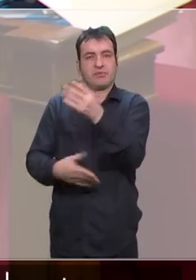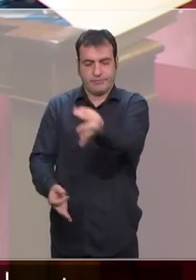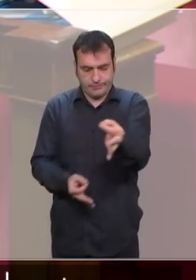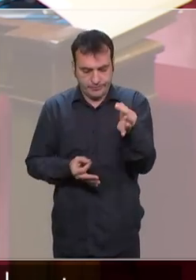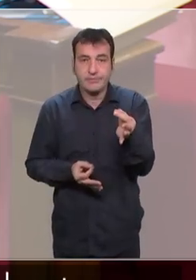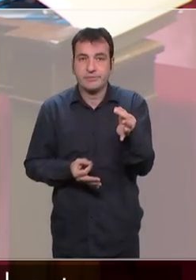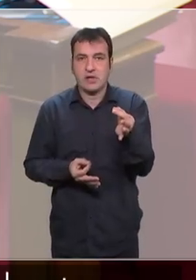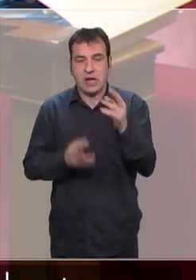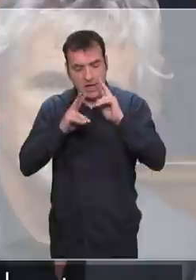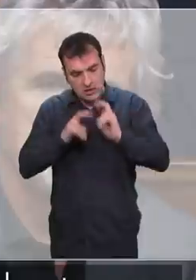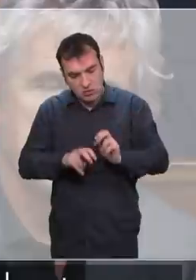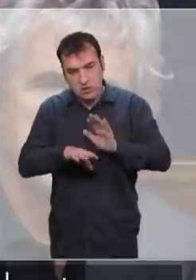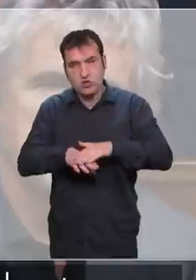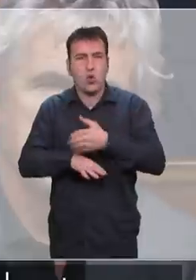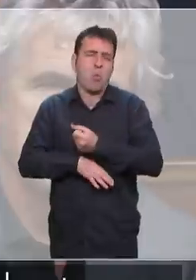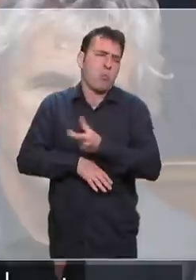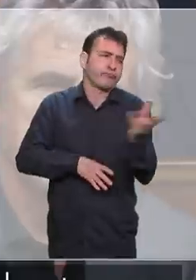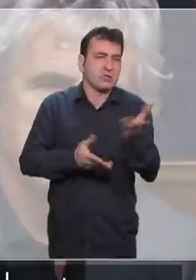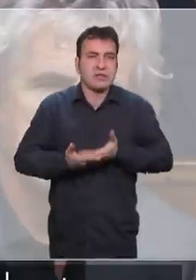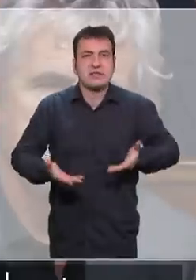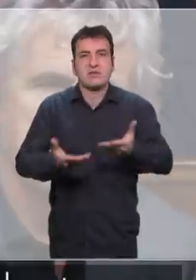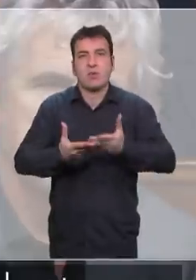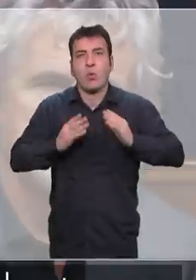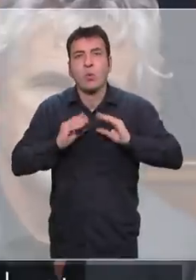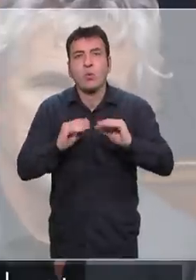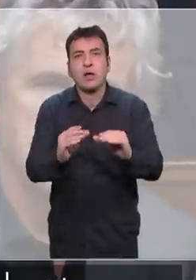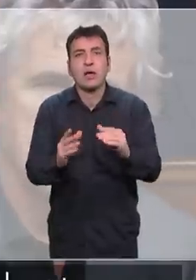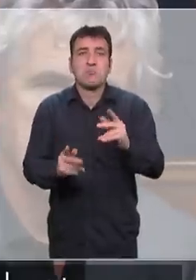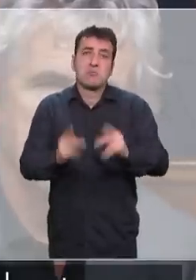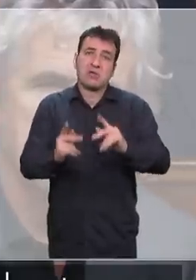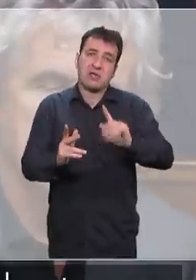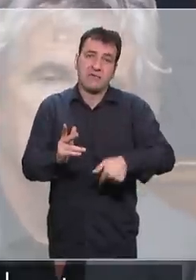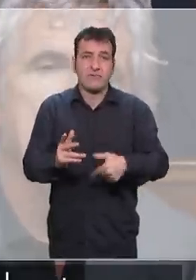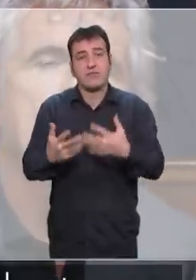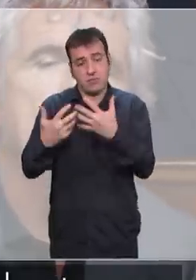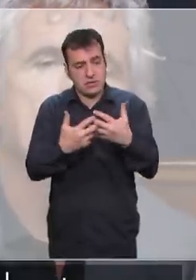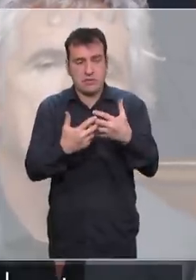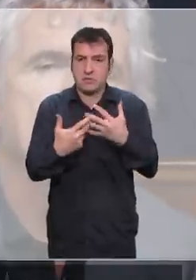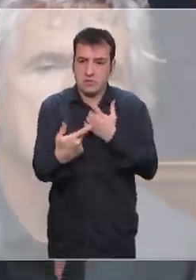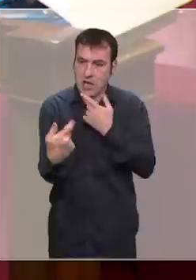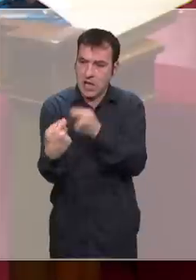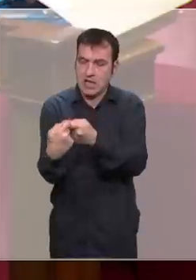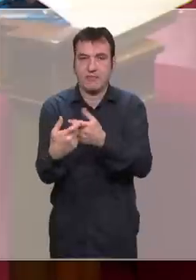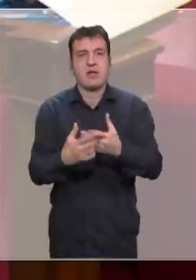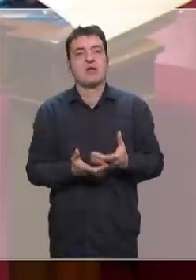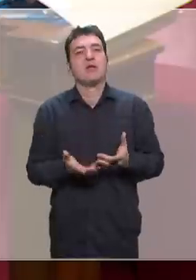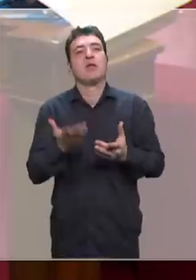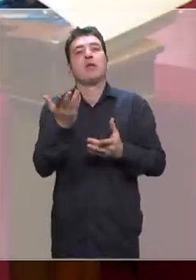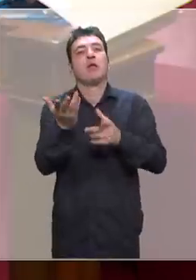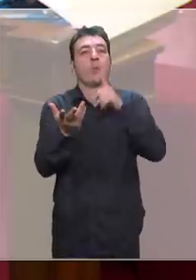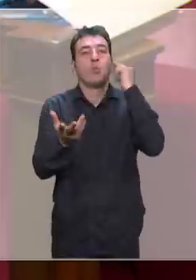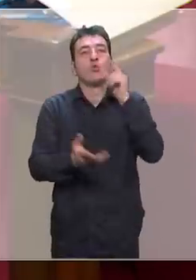sur des multiples cas, très concrètement, s'il faut peut-être adapter le dispositif. Vous avez dit, Monsieur Dubois, il faut